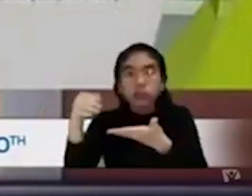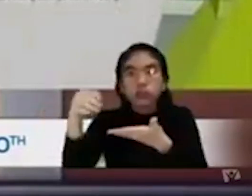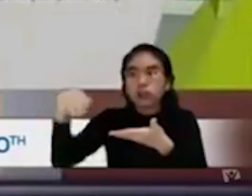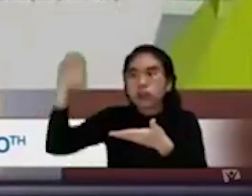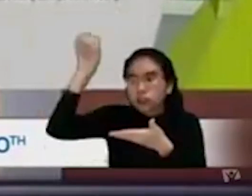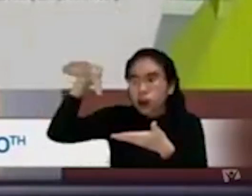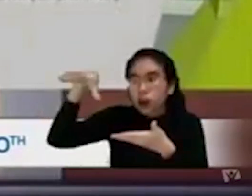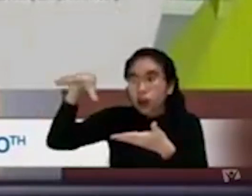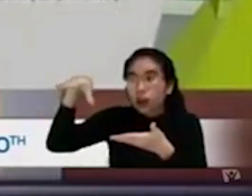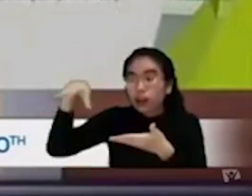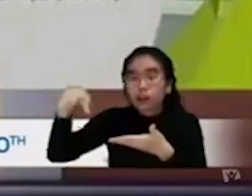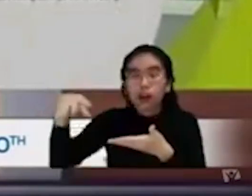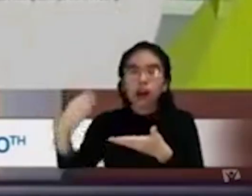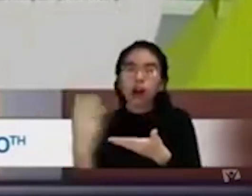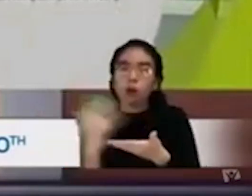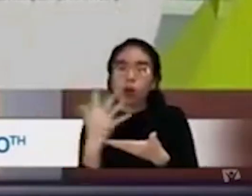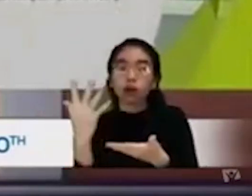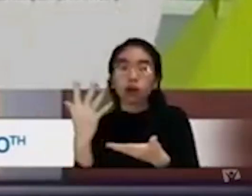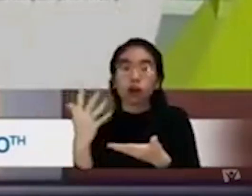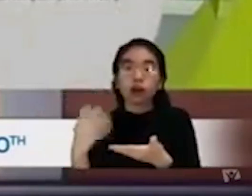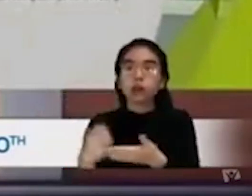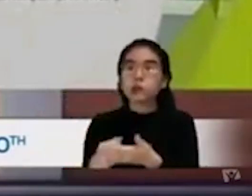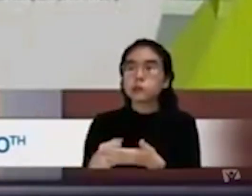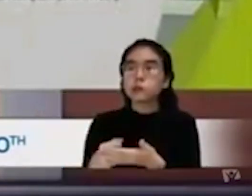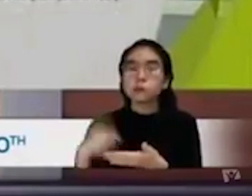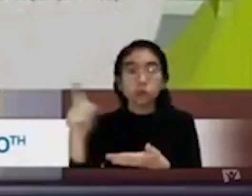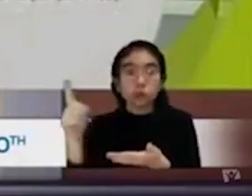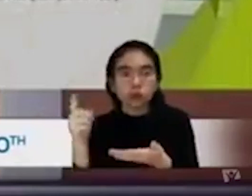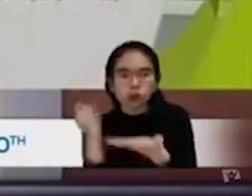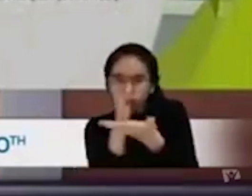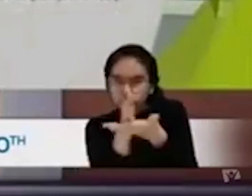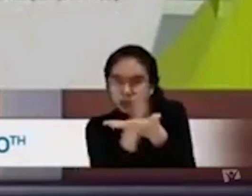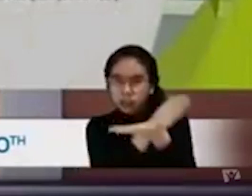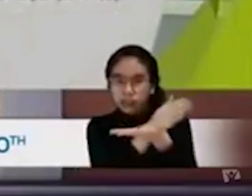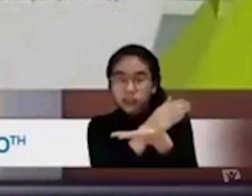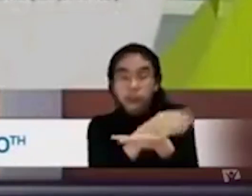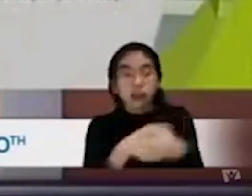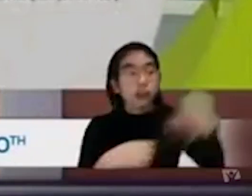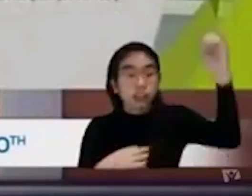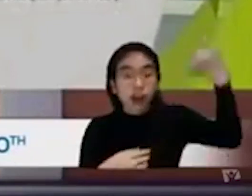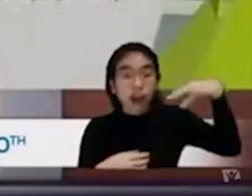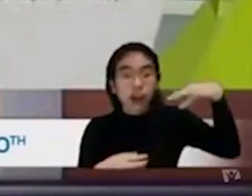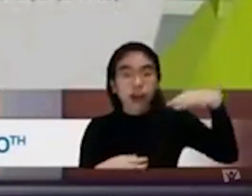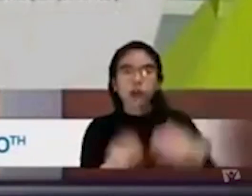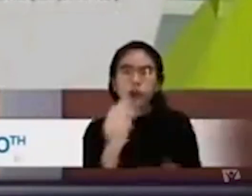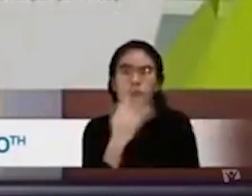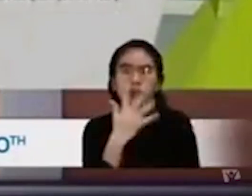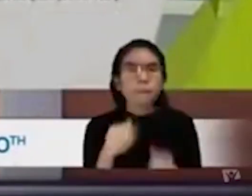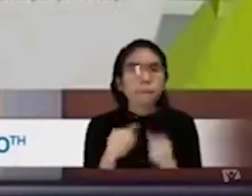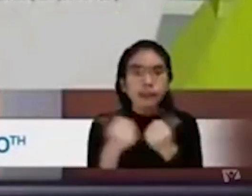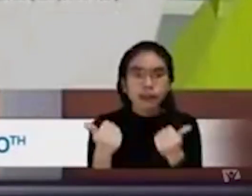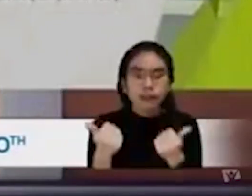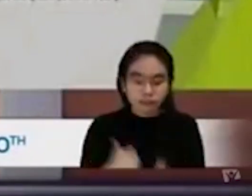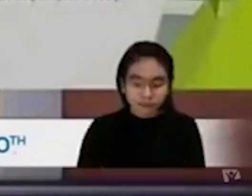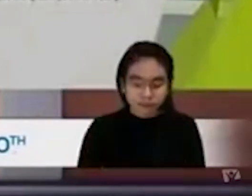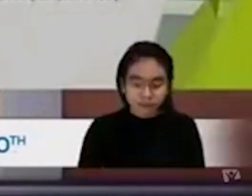membuat suatu ruangan terpisah. Jadi memang luar biasa fungsi daripada cahaya. Membuat satu